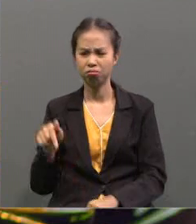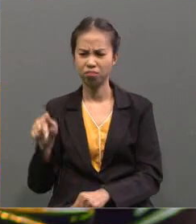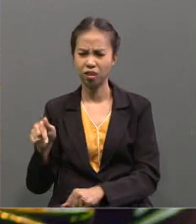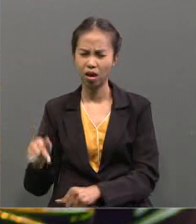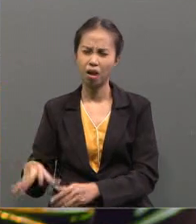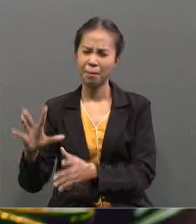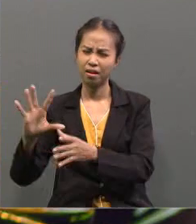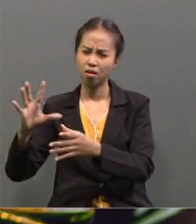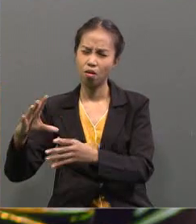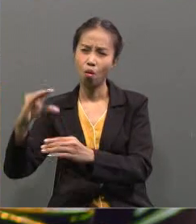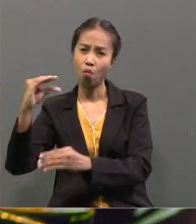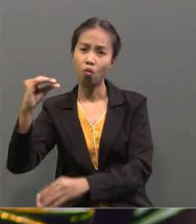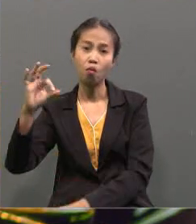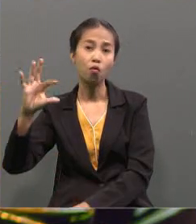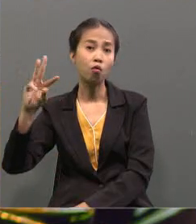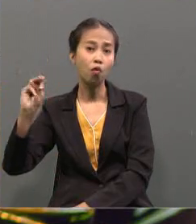ครับ